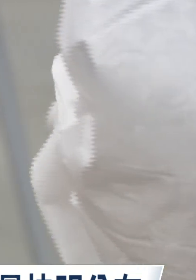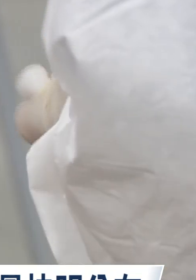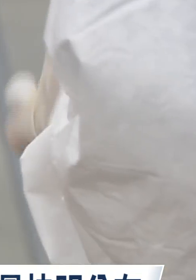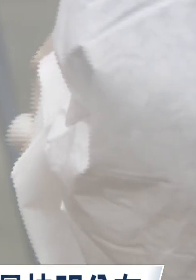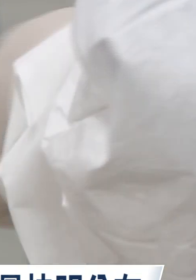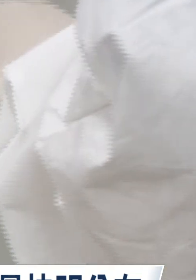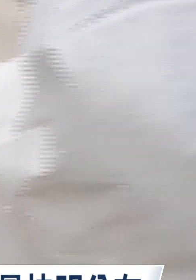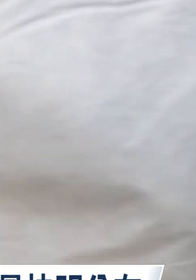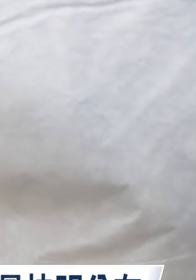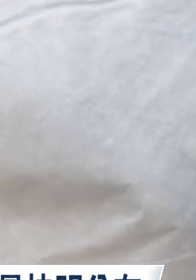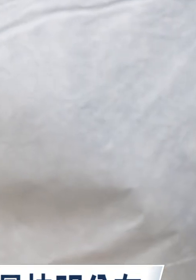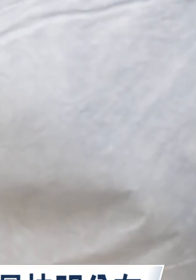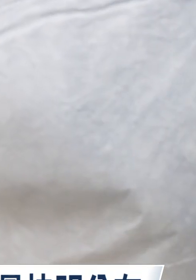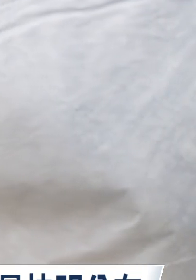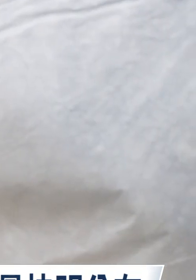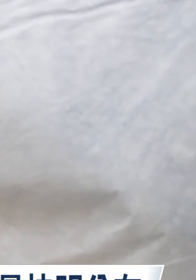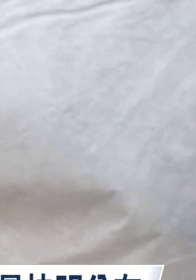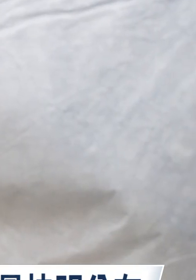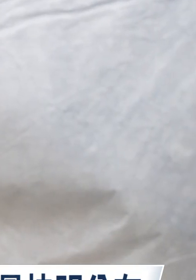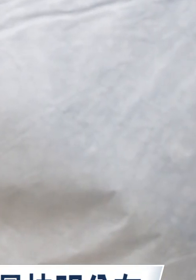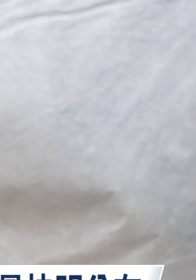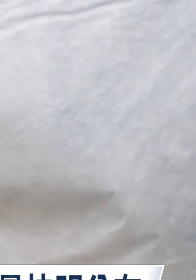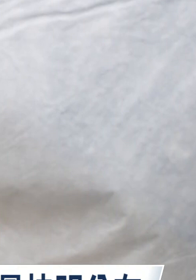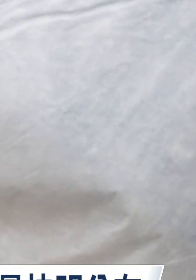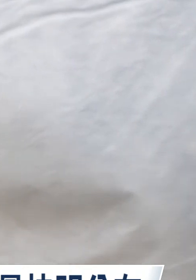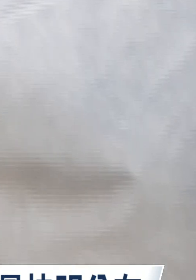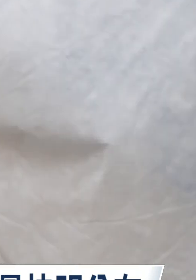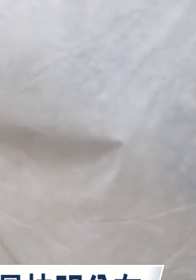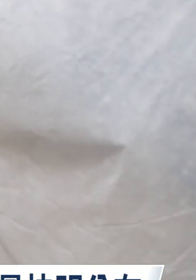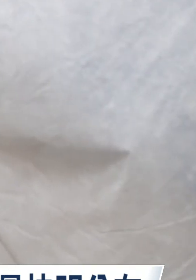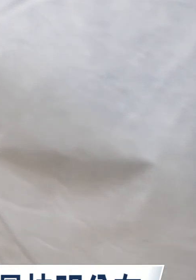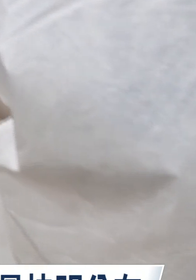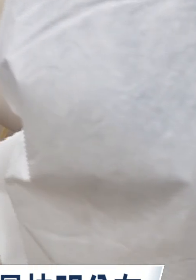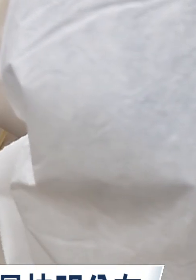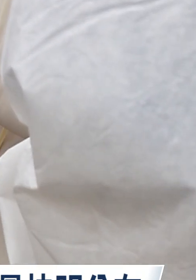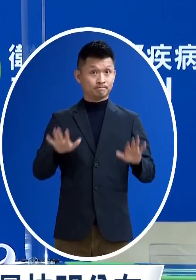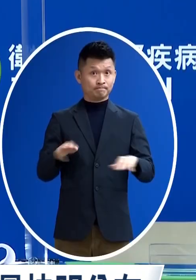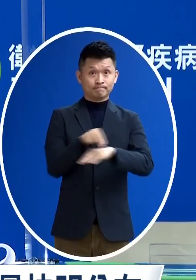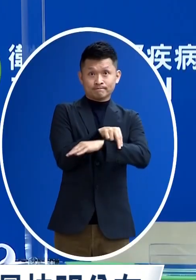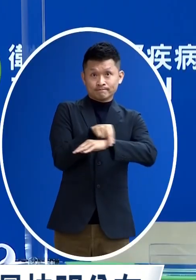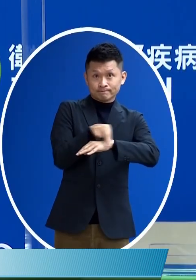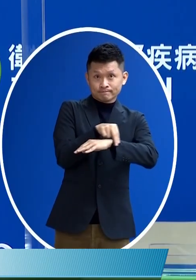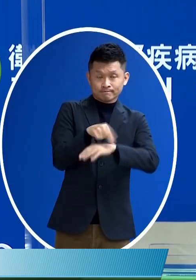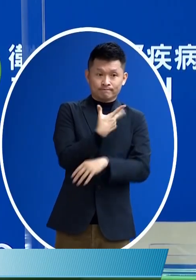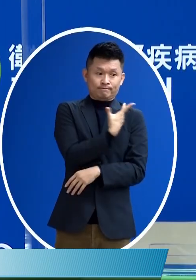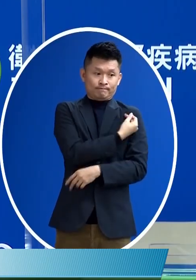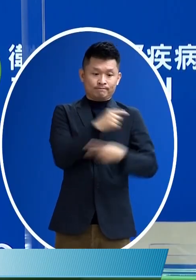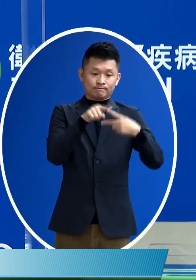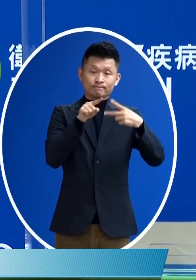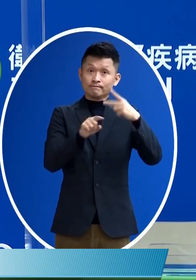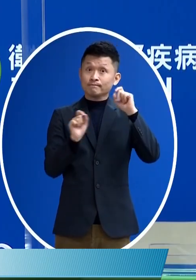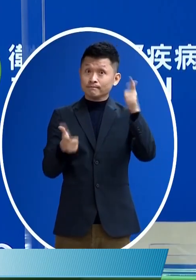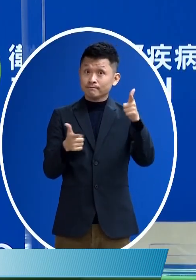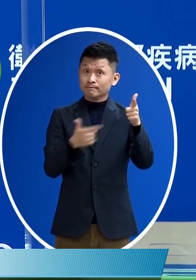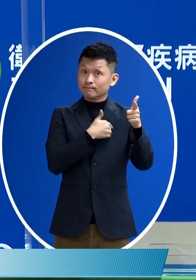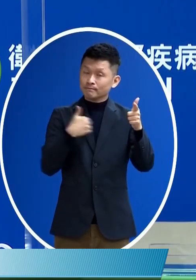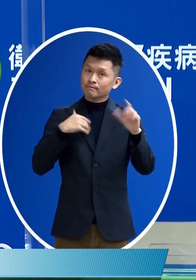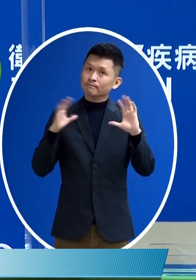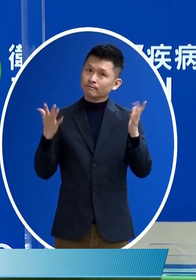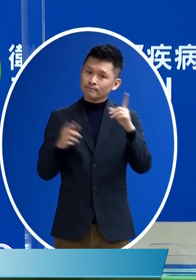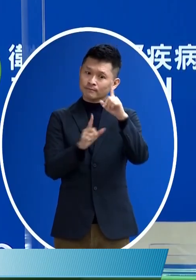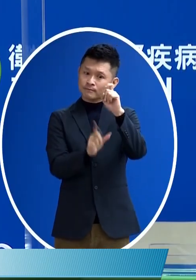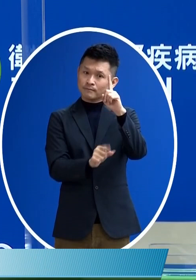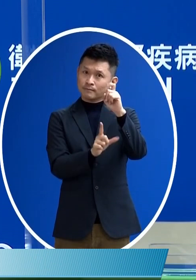二剂接种。指挥中心表示，疫苗混打11月上路应该不会跳票， 混打的部分在11月还